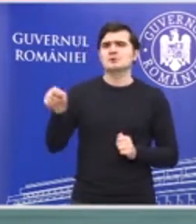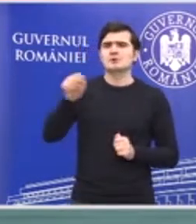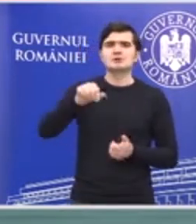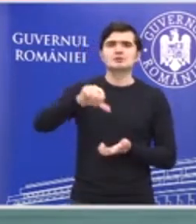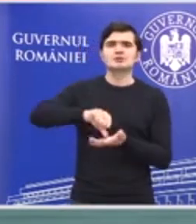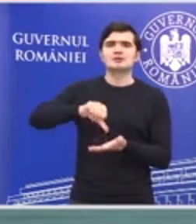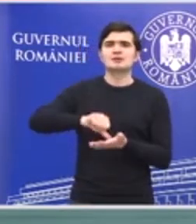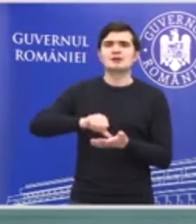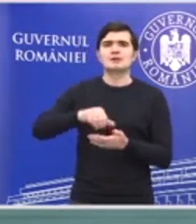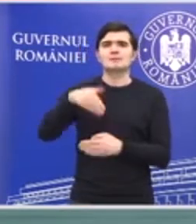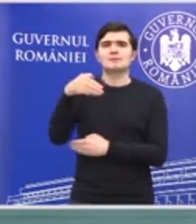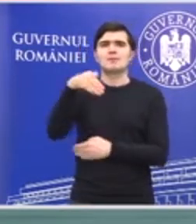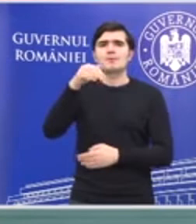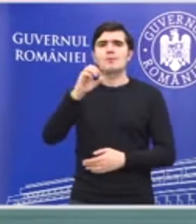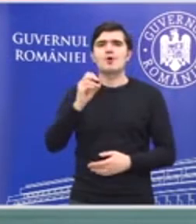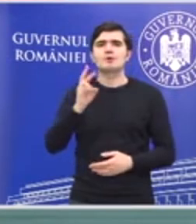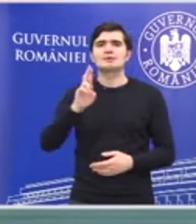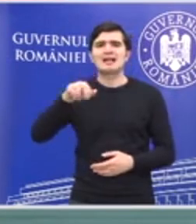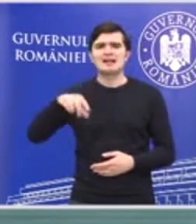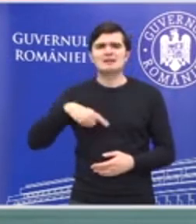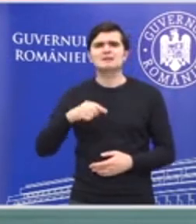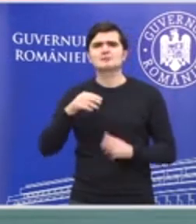cu Moderna sunt programate